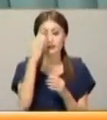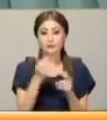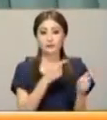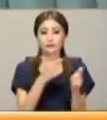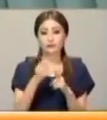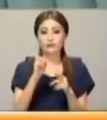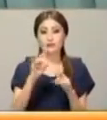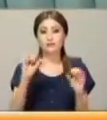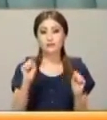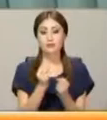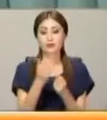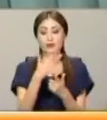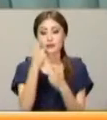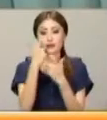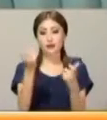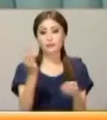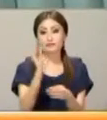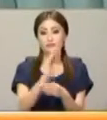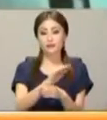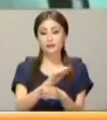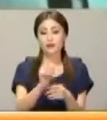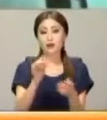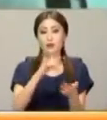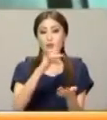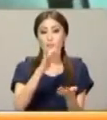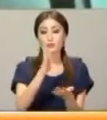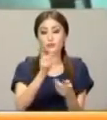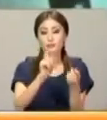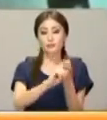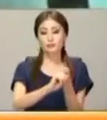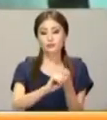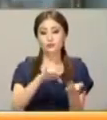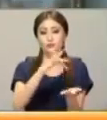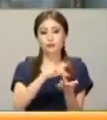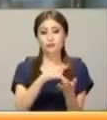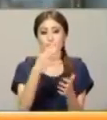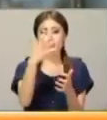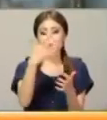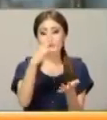А тут еще и объявили, что их дом будет подключен к городскому центральному отоплению.